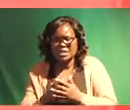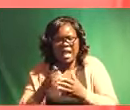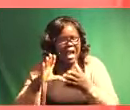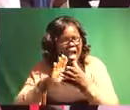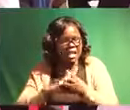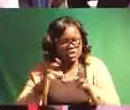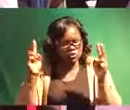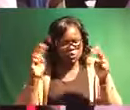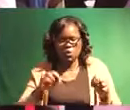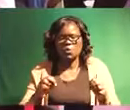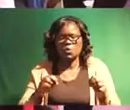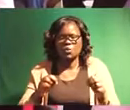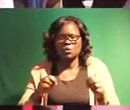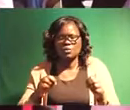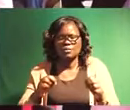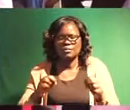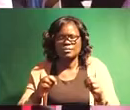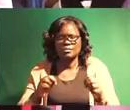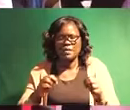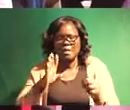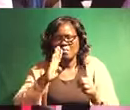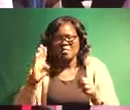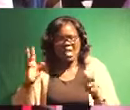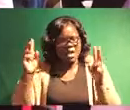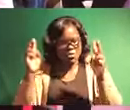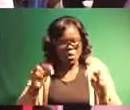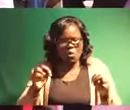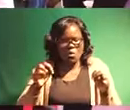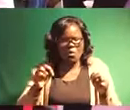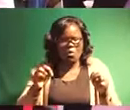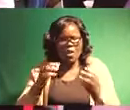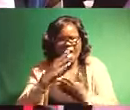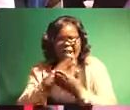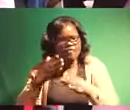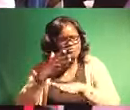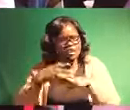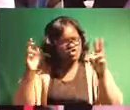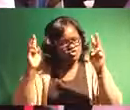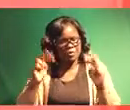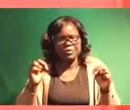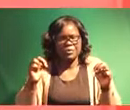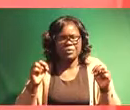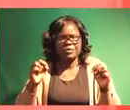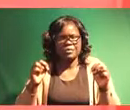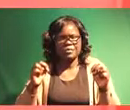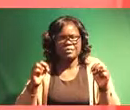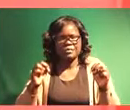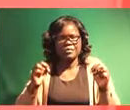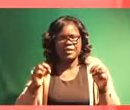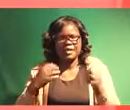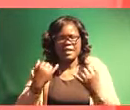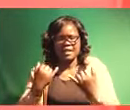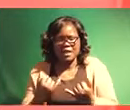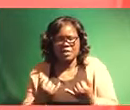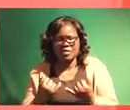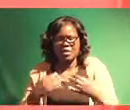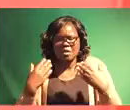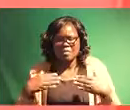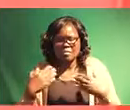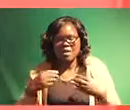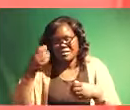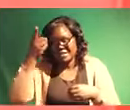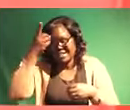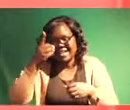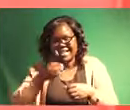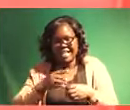handshake? BBI? Nusu mkate? Sasa hiyo ni wananchi wameamua